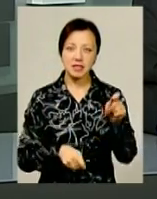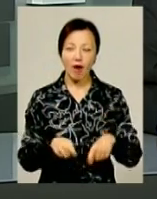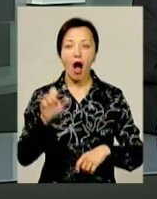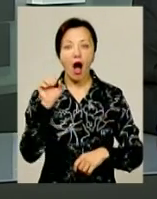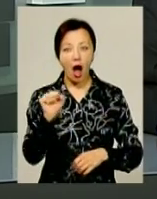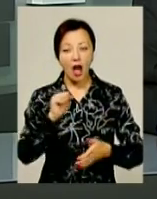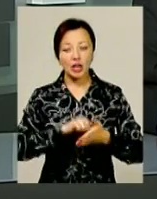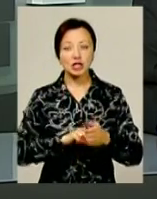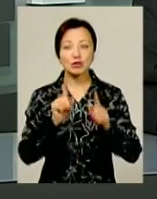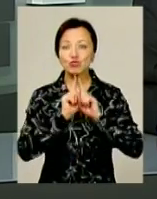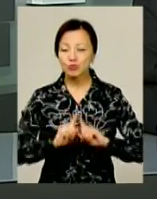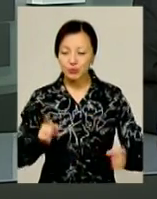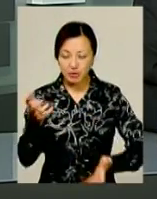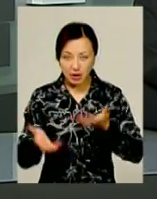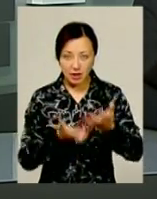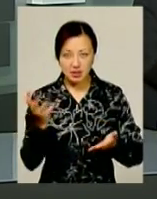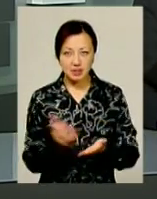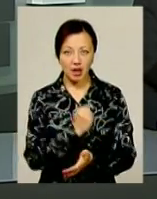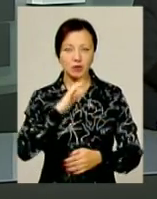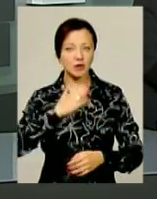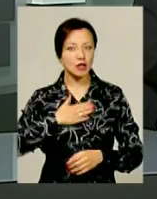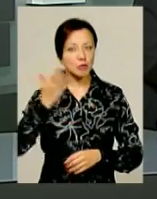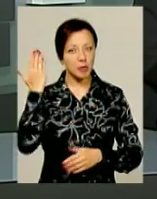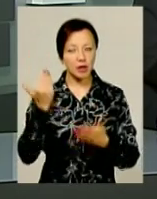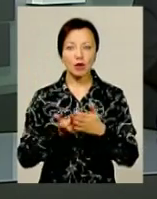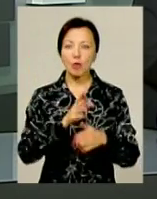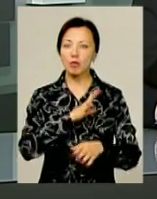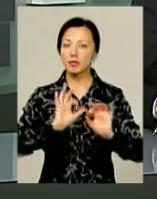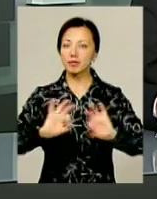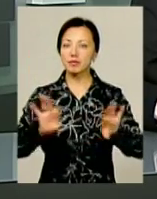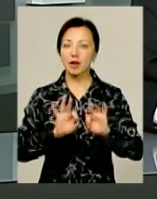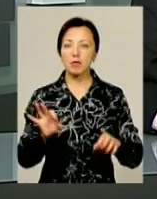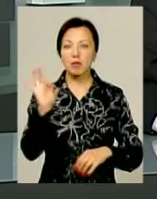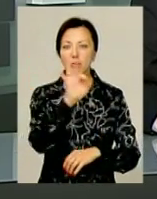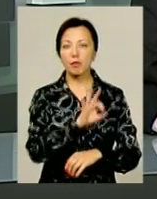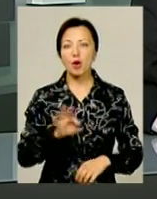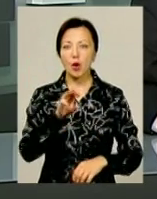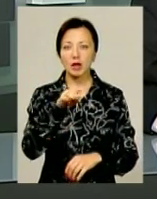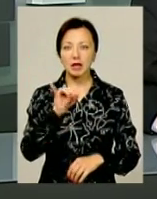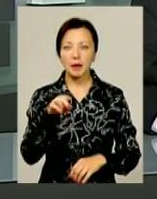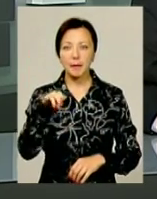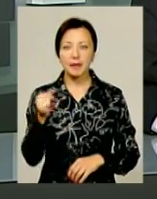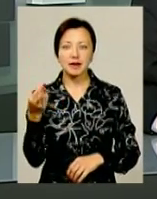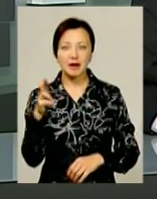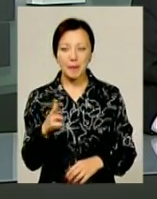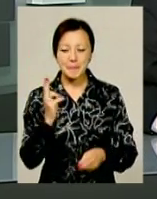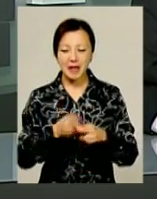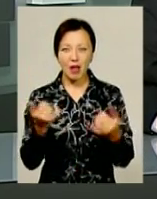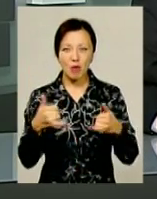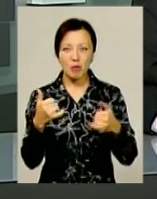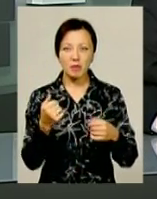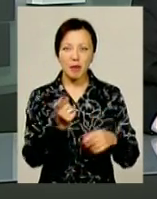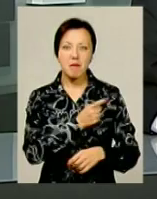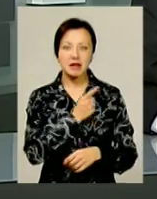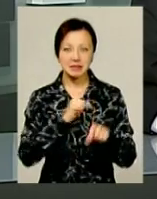унікальні археологічні знахідки. В наших попередніх випусках ми вже розповідали про Трипільську металообробну ливарню, відкриття тамтешньої